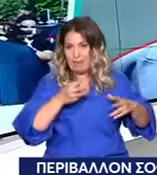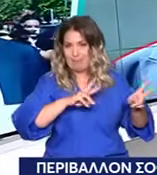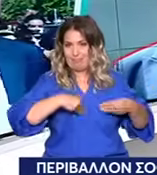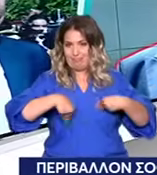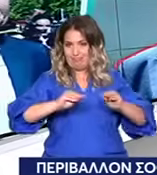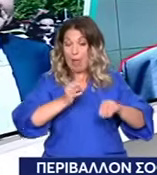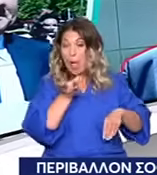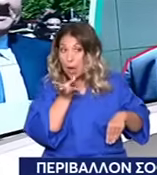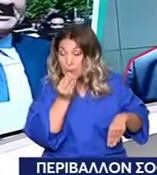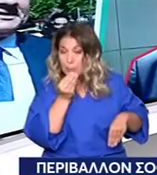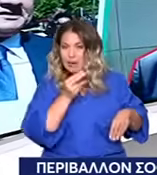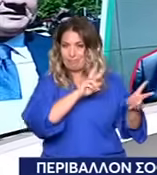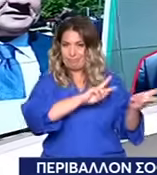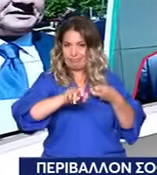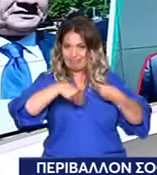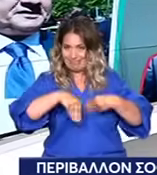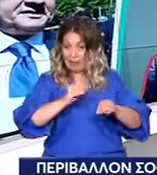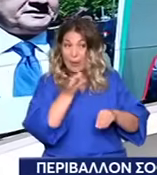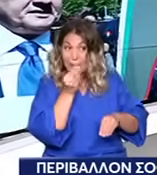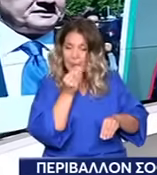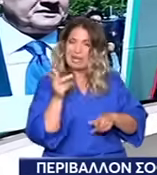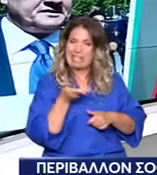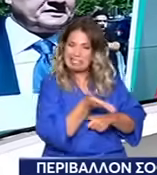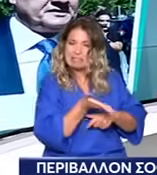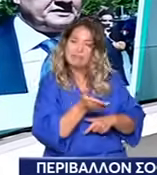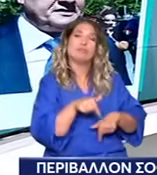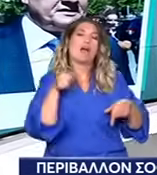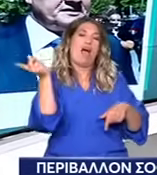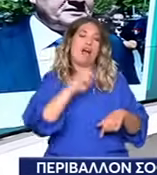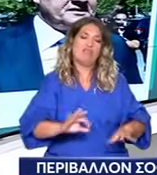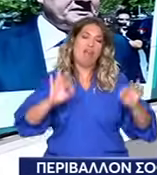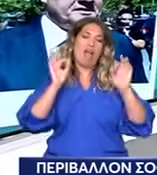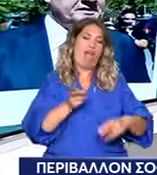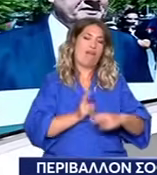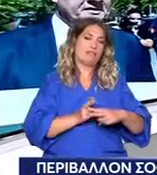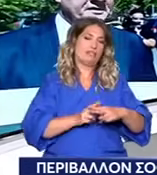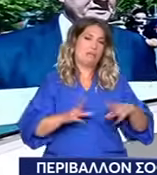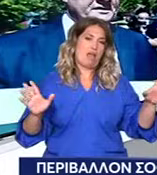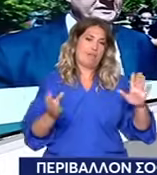Να δούμε και τον κύριο Παπαδόπουλο τώρα, για να ακούσουμε τα σχόλια σας, κύριε Παπαδόπουλο, επί αυτών.